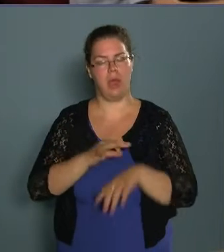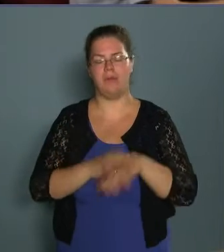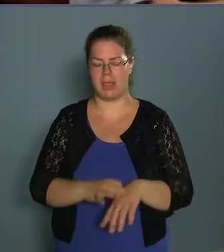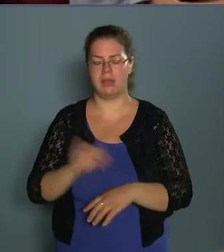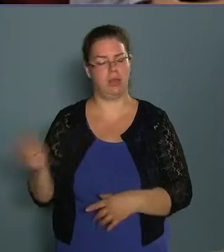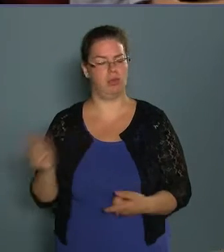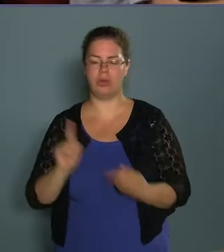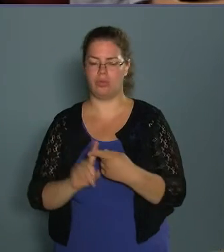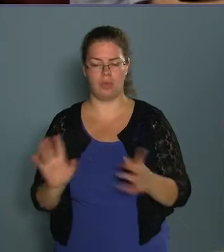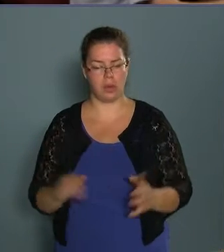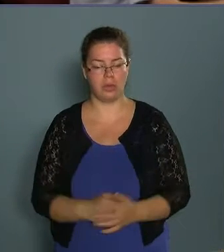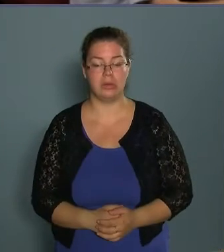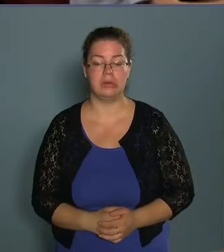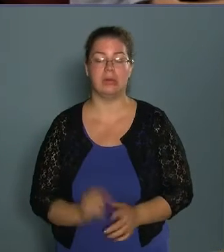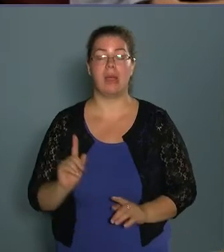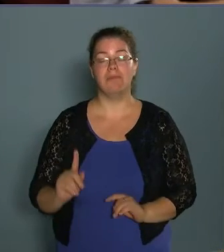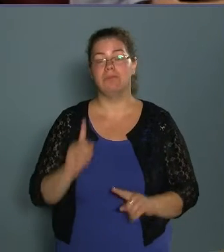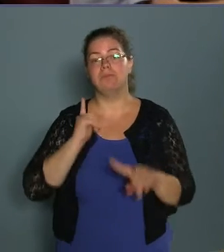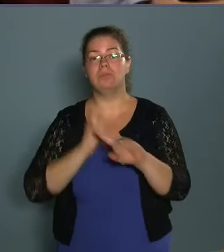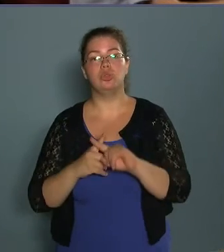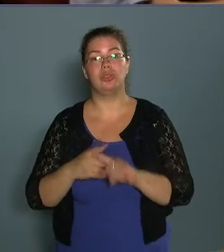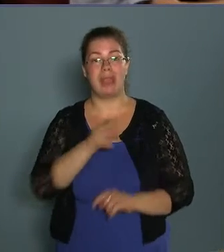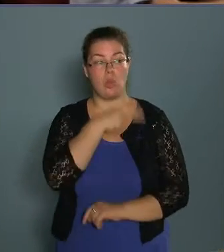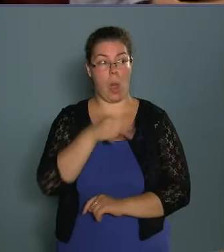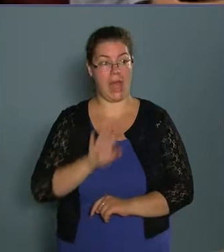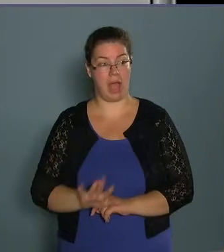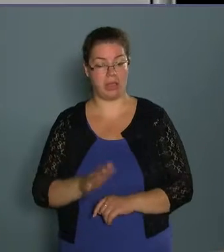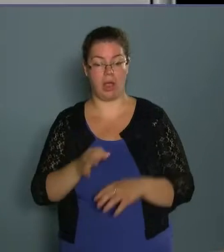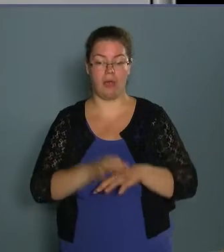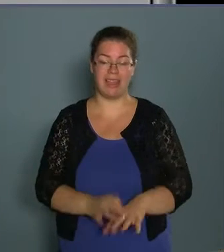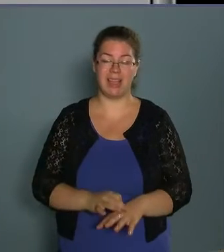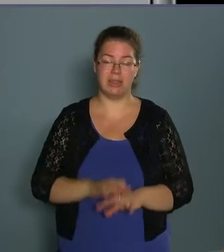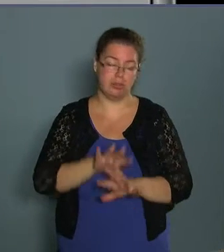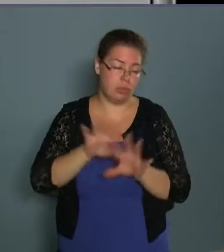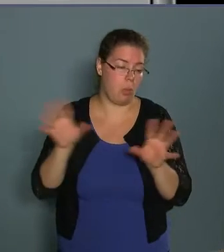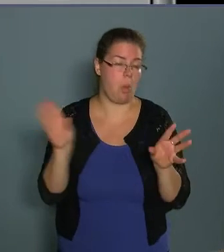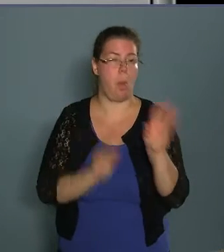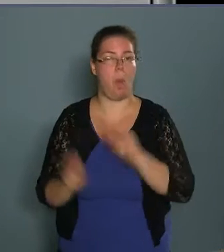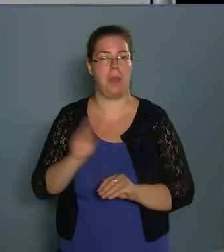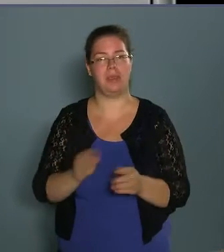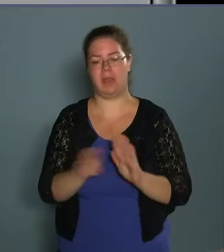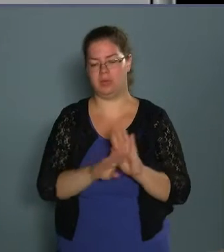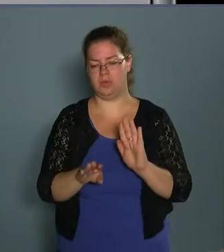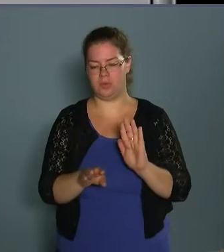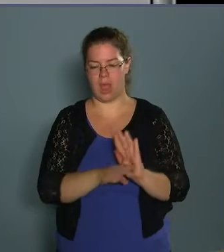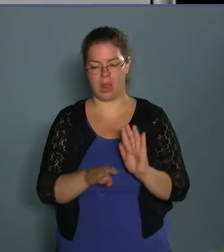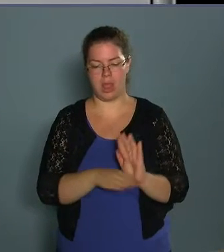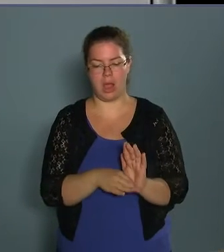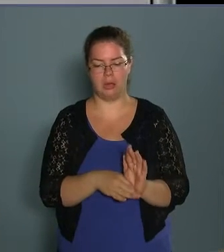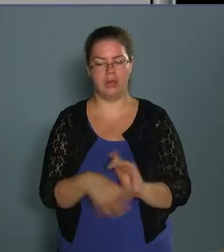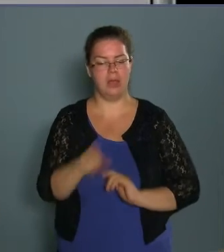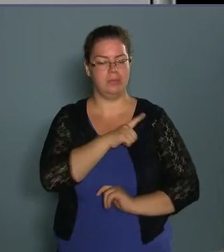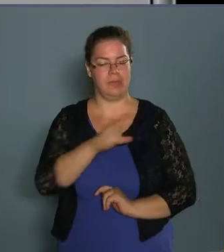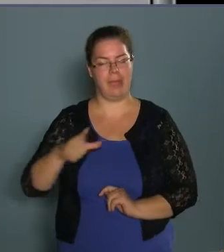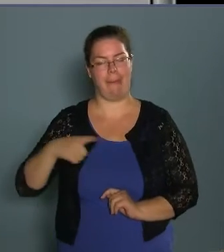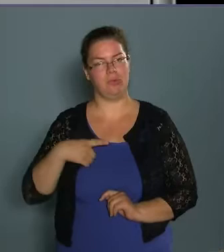is vonatkozik. No de pláne, hogy egy kórháznak a vezetése egy rendkívül összetett feladat,